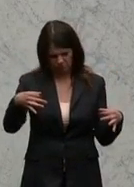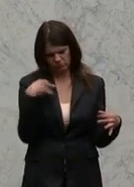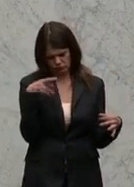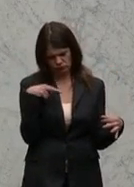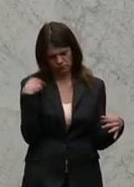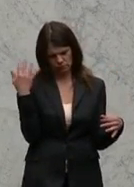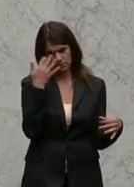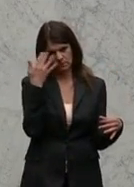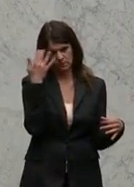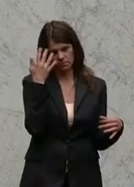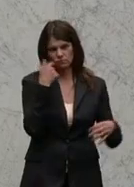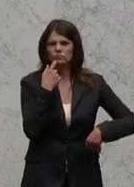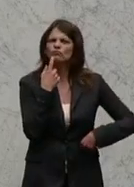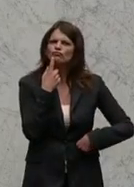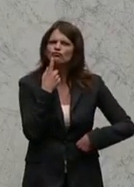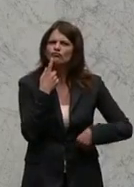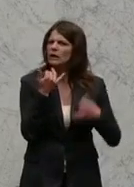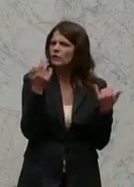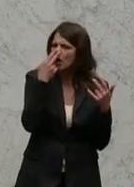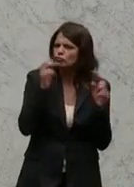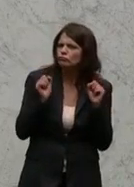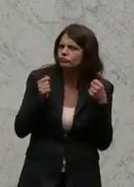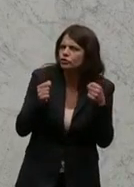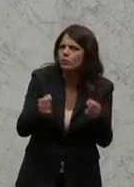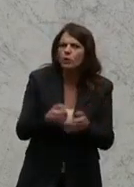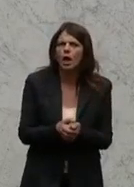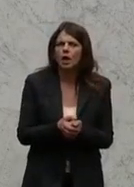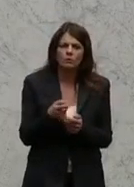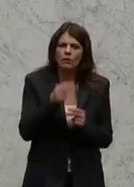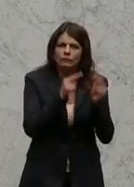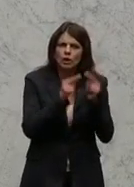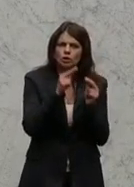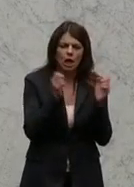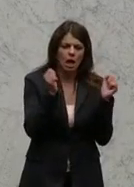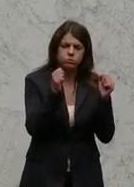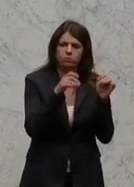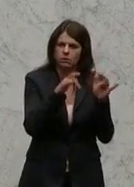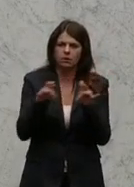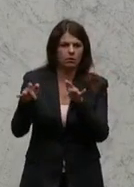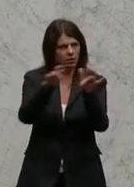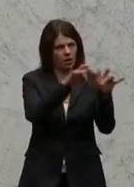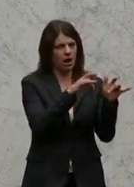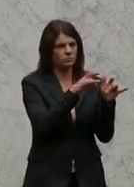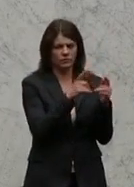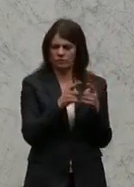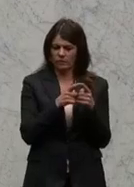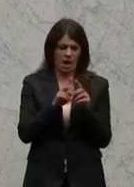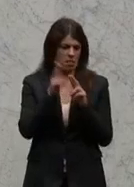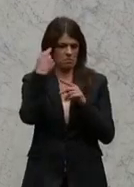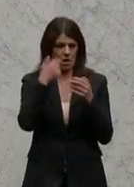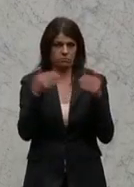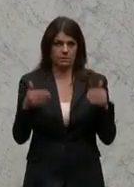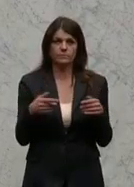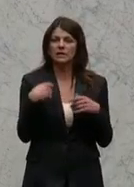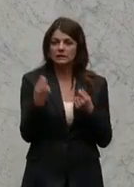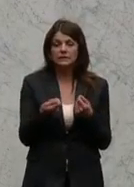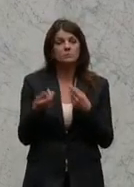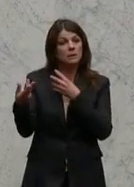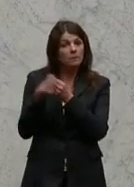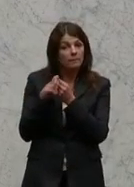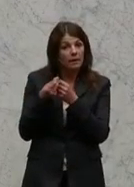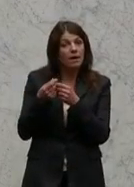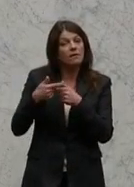gekommen, wie weit denn die Bestrebungen in unterschiedlichen Abkommen, die uns vorliegen, voneinander entfernt sind. Auf der einen Seite das bilaterale